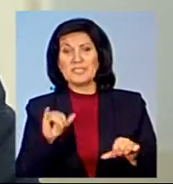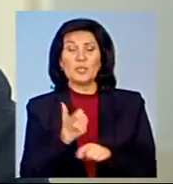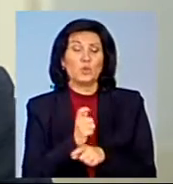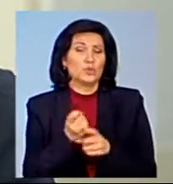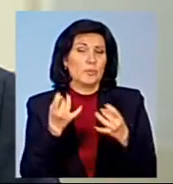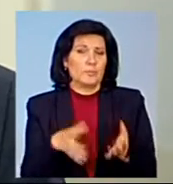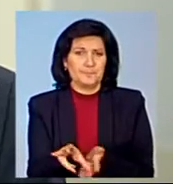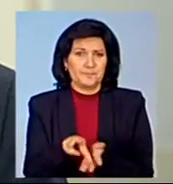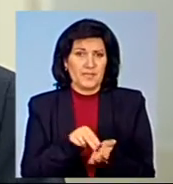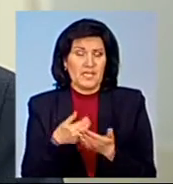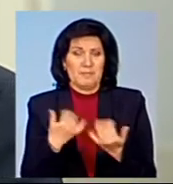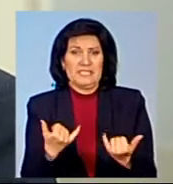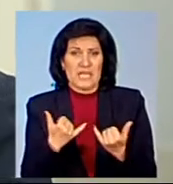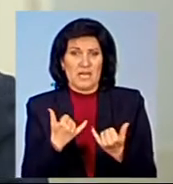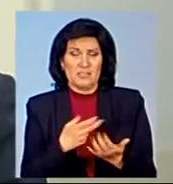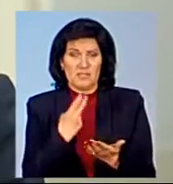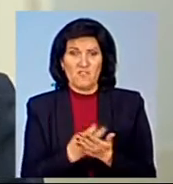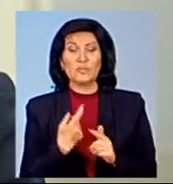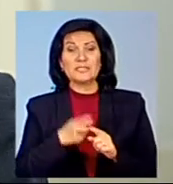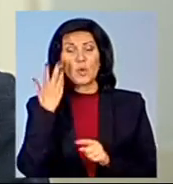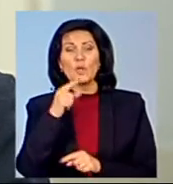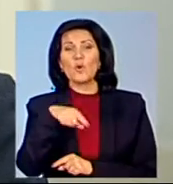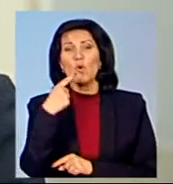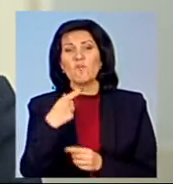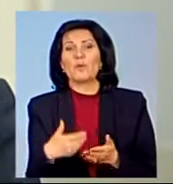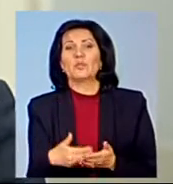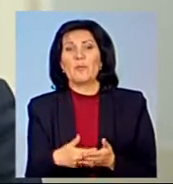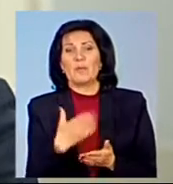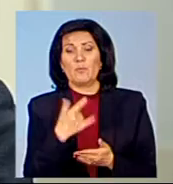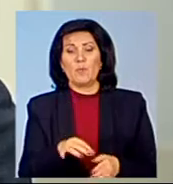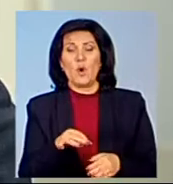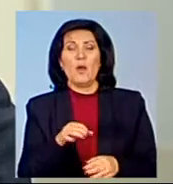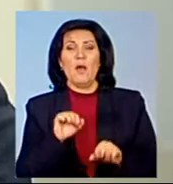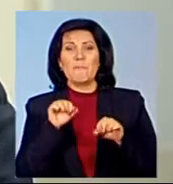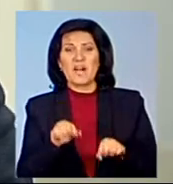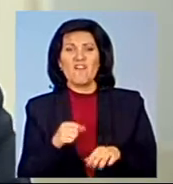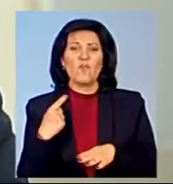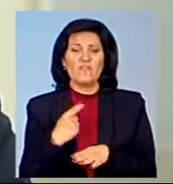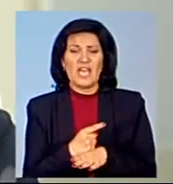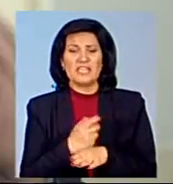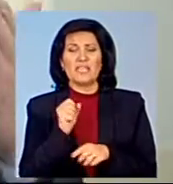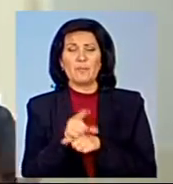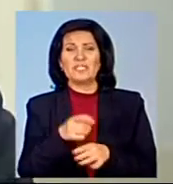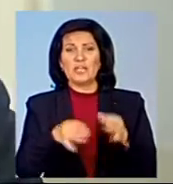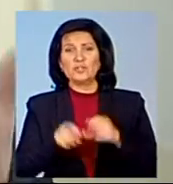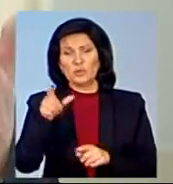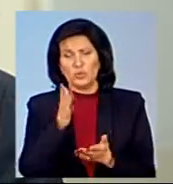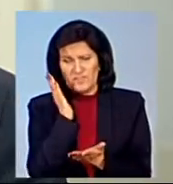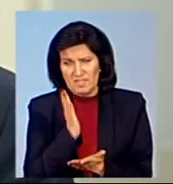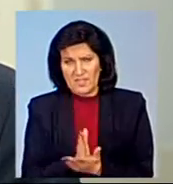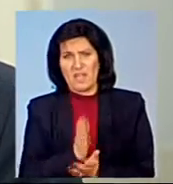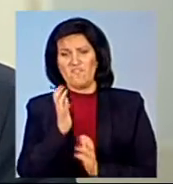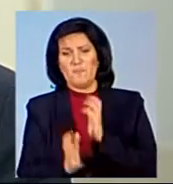дуже простий приклад, який ми зараз наводимо, це коли ми говоримо, наприклад, про право вето на призначення суддів, то воно є